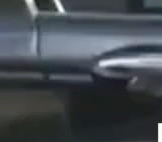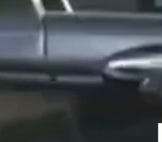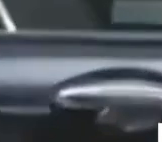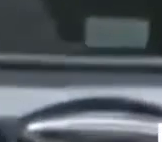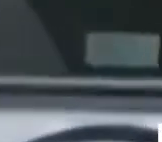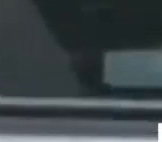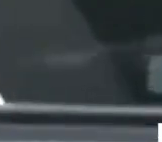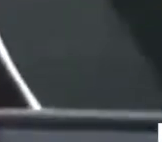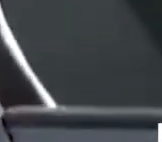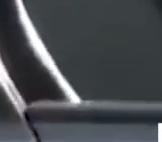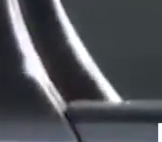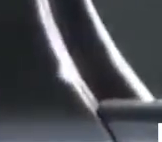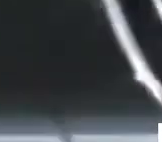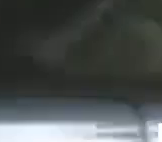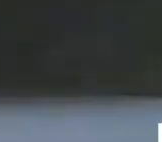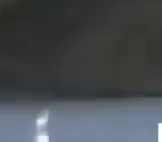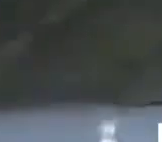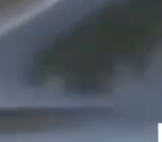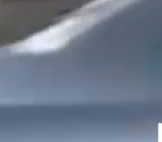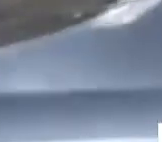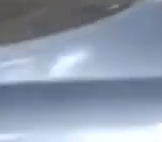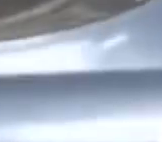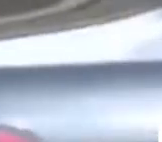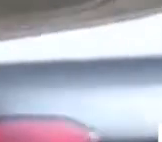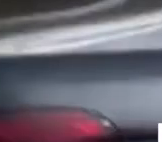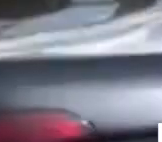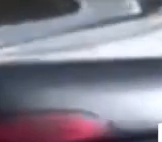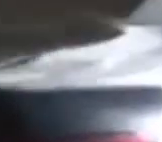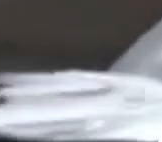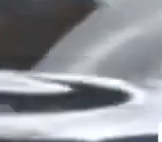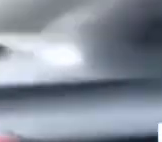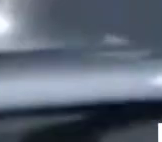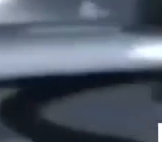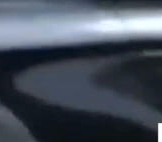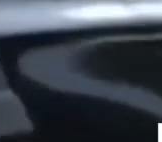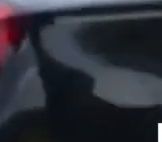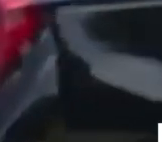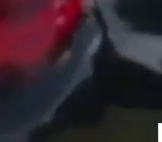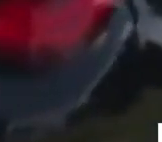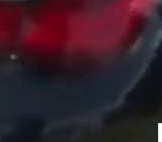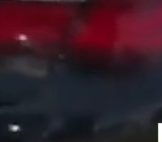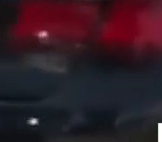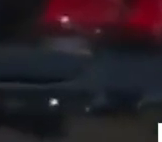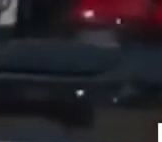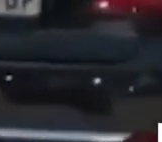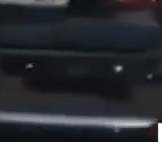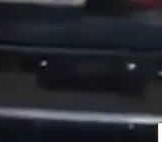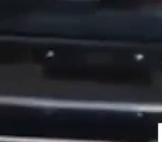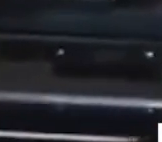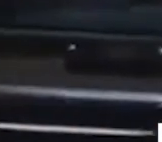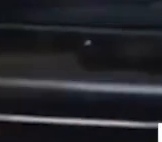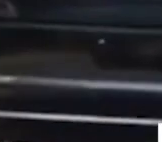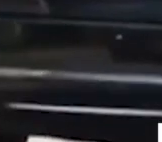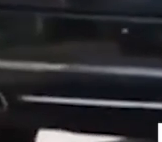y'Epfo Cyril Ramaphosa yongeye gutorerwa kuyobora ishyaka rye rya ANC bizatuma arihagararira mu matora y'umukuru w'igihugu